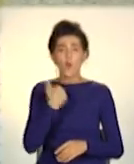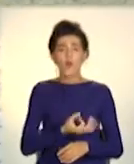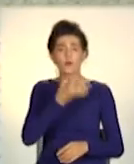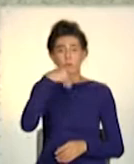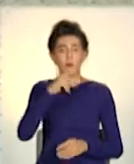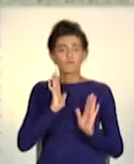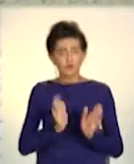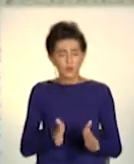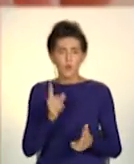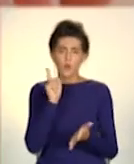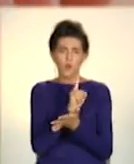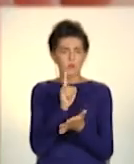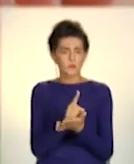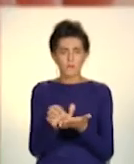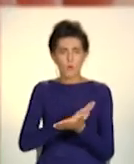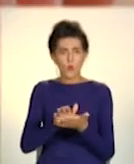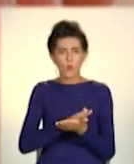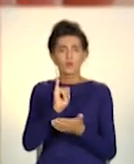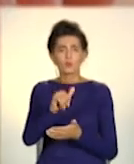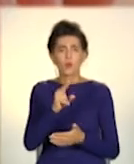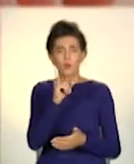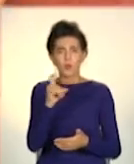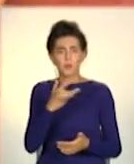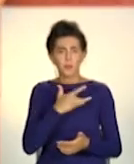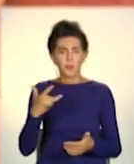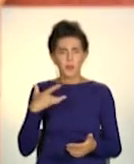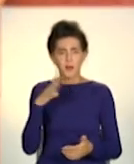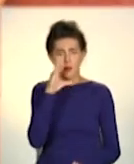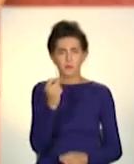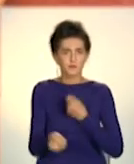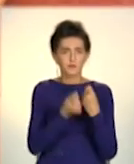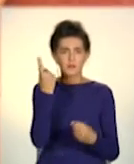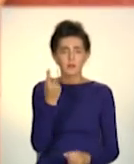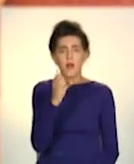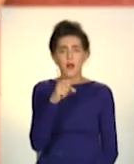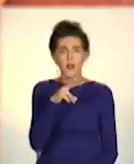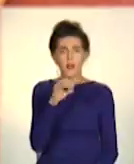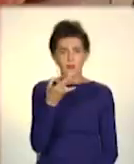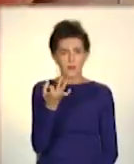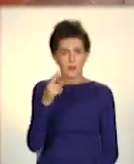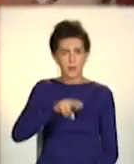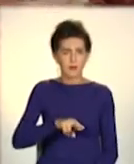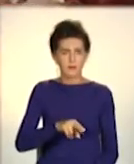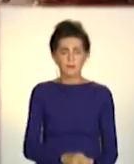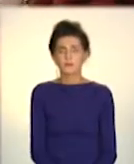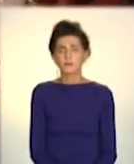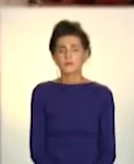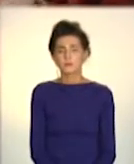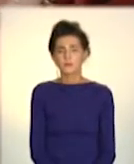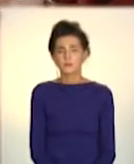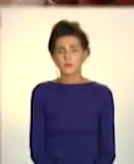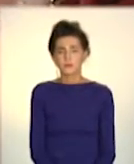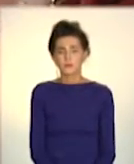персик обов'язково треба мити, адже пилок на його пуху може викликати алергію. Анна Мальцева, Кирило Піхно, телеканал Донбас.